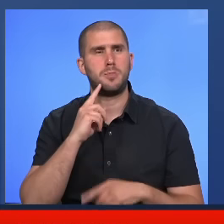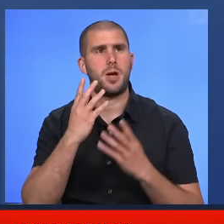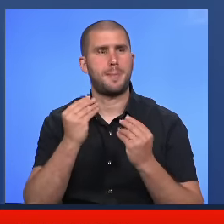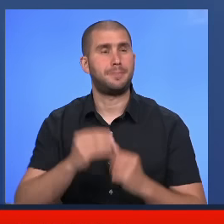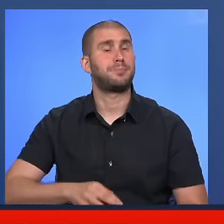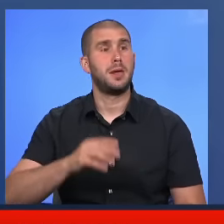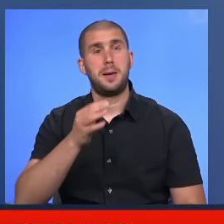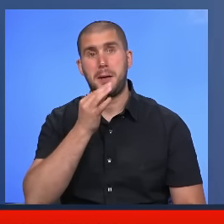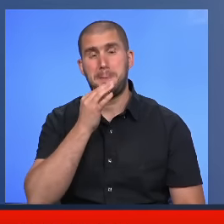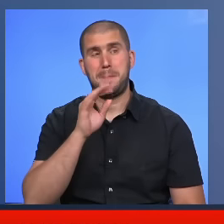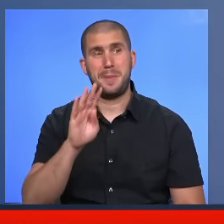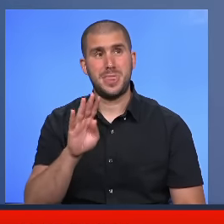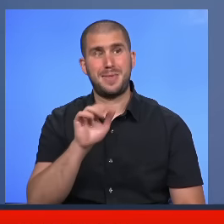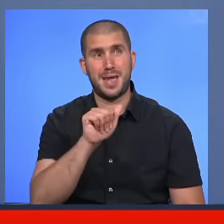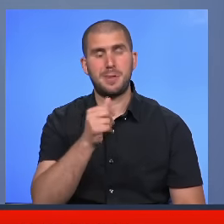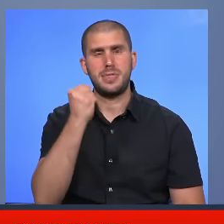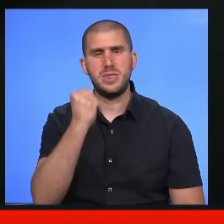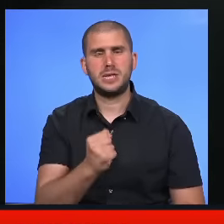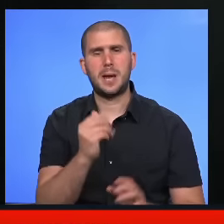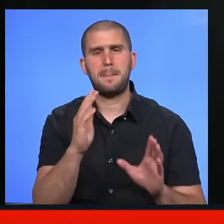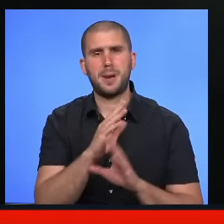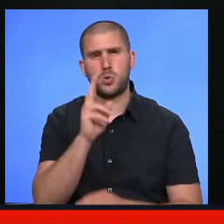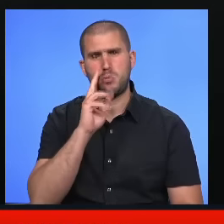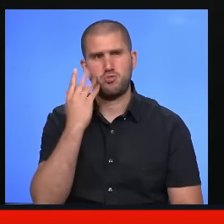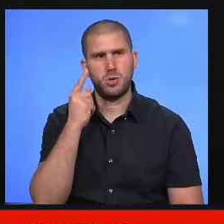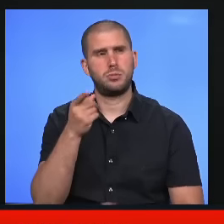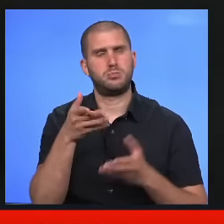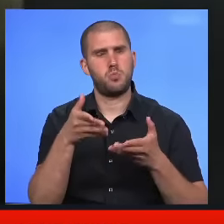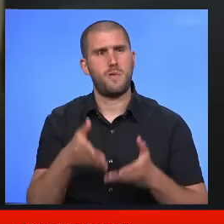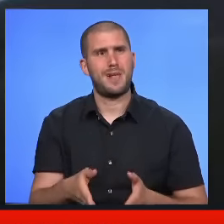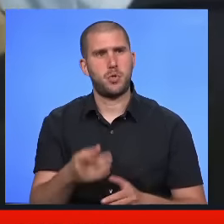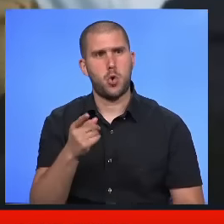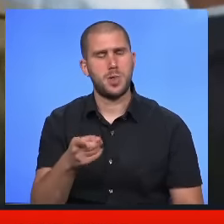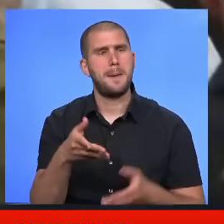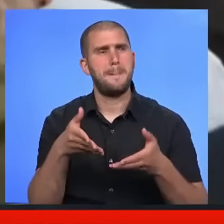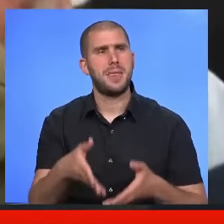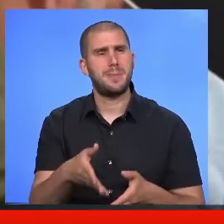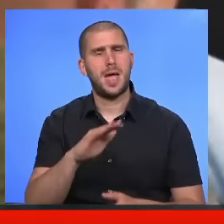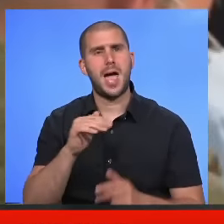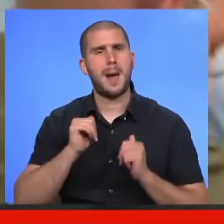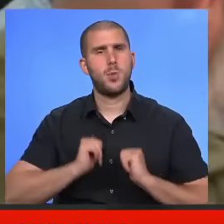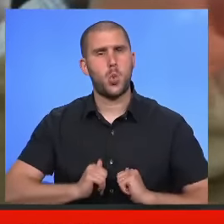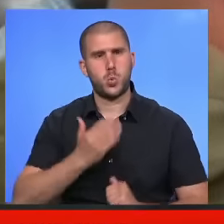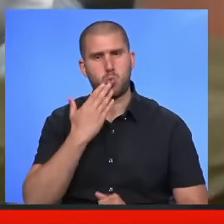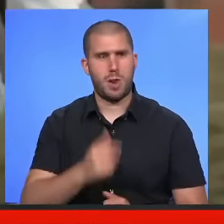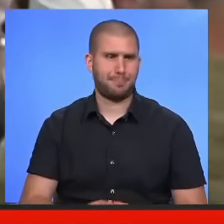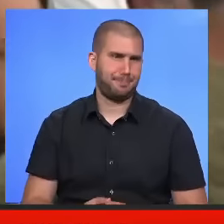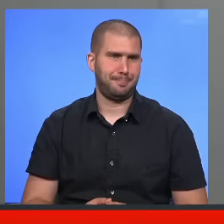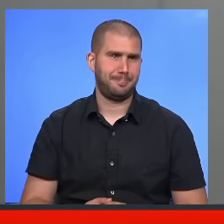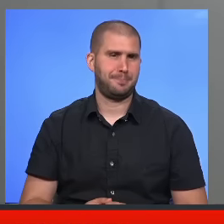הנער בנימין אחי מאיר שנרצח בידי מחבלים ביום שישי ובא היום למנוחות בבית העלמין בהר המנוחות בירושלים.